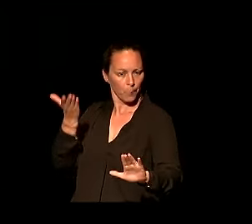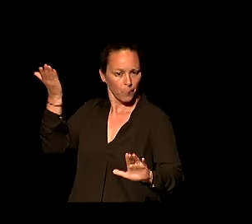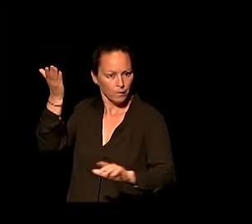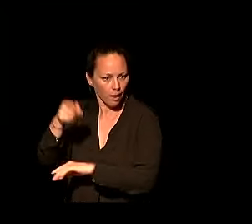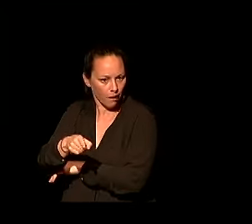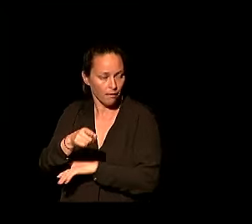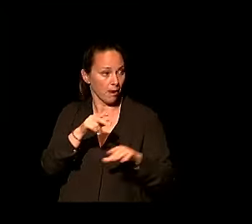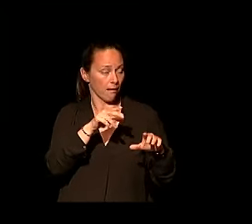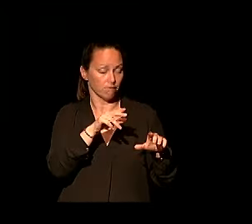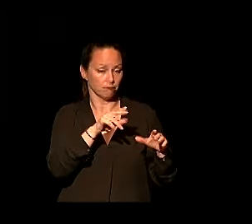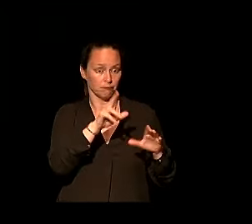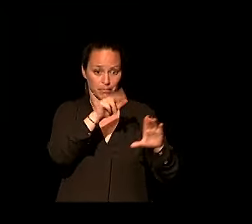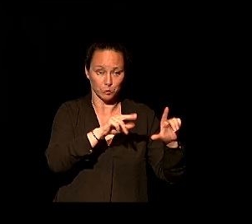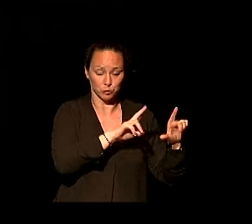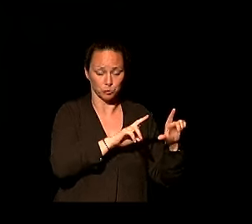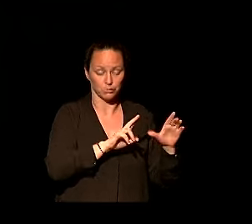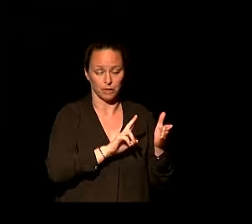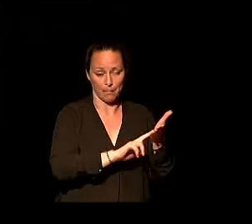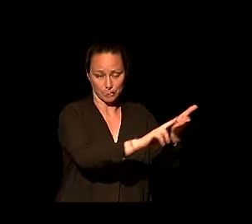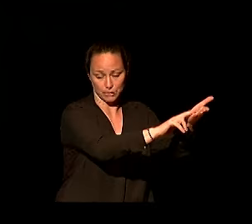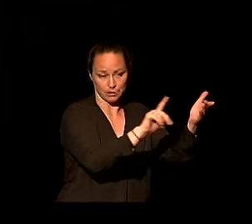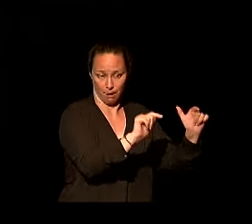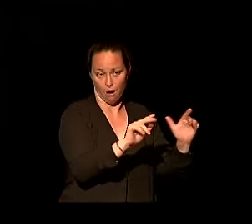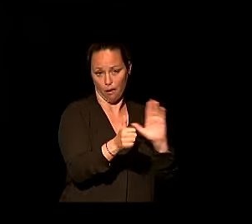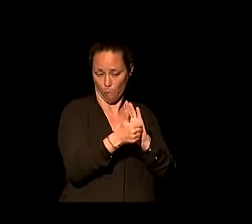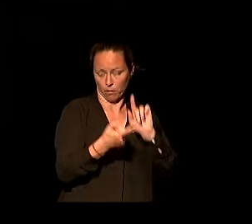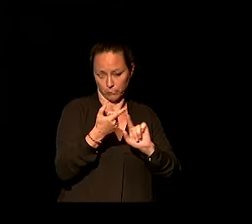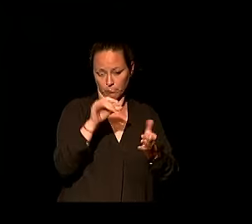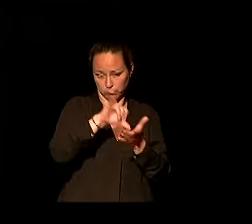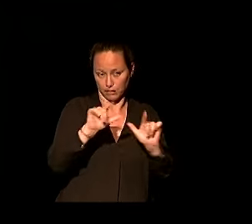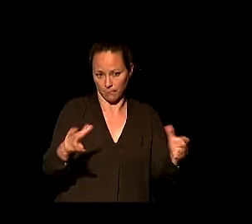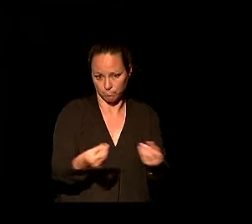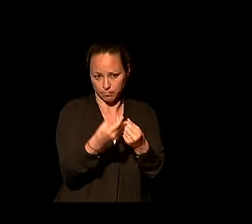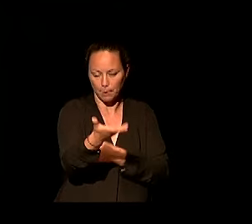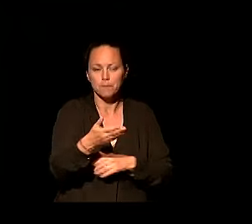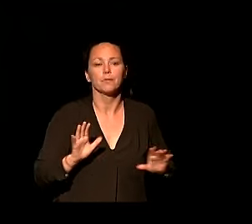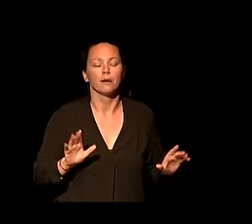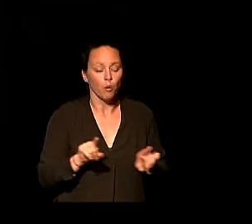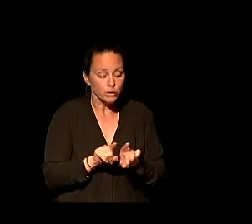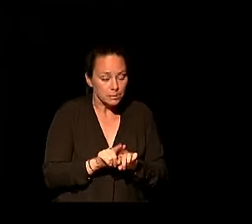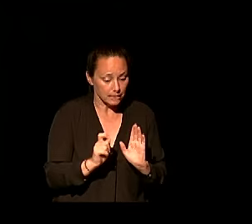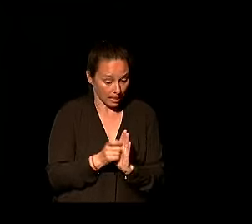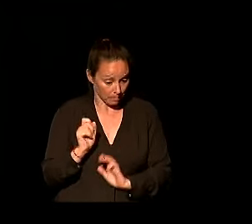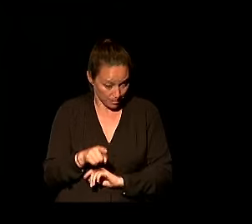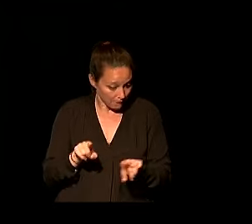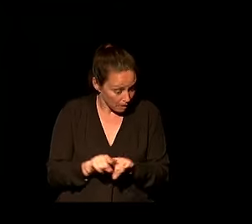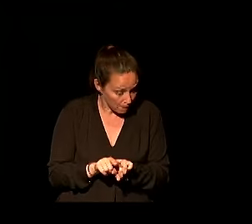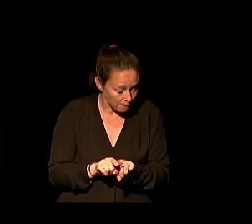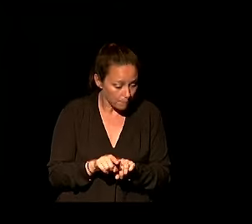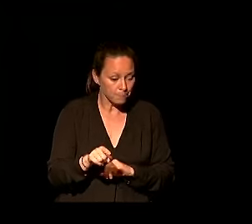est la pierre angulaire. Voilà. Et c'est aussi à cette période